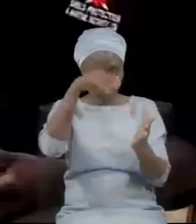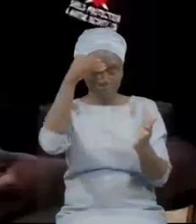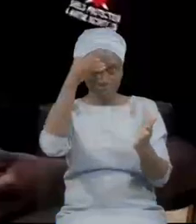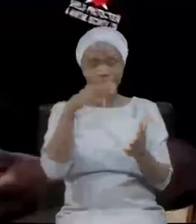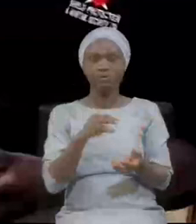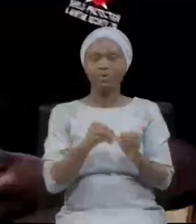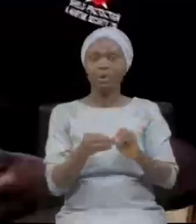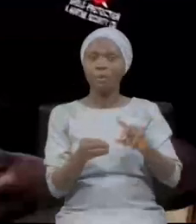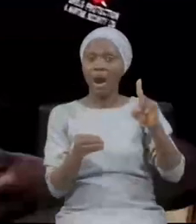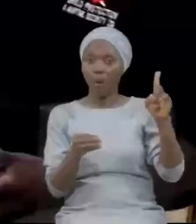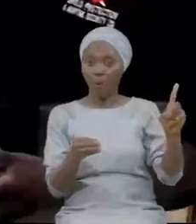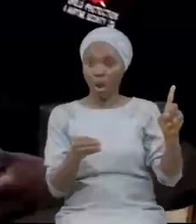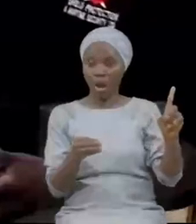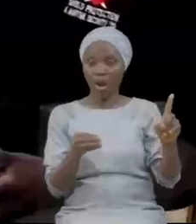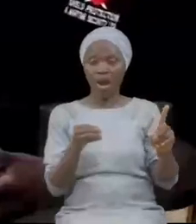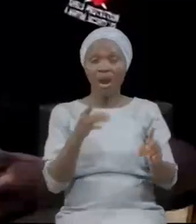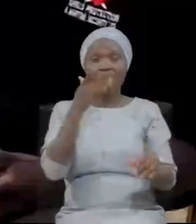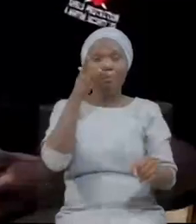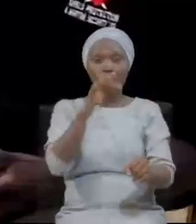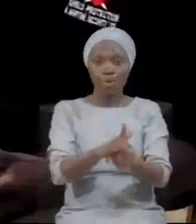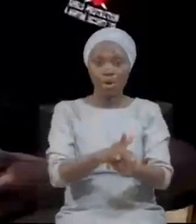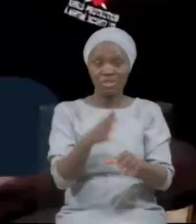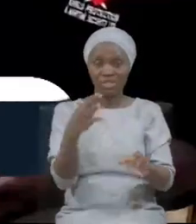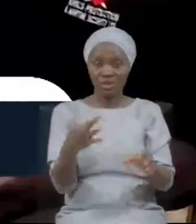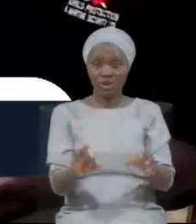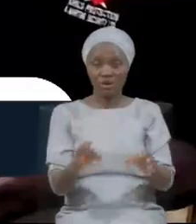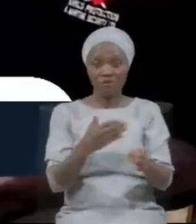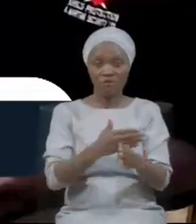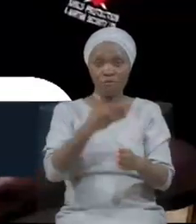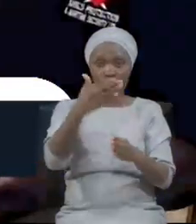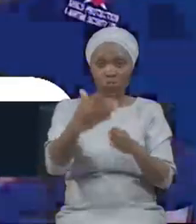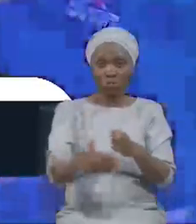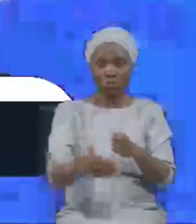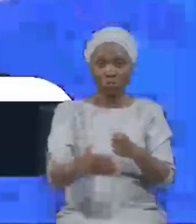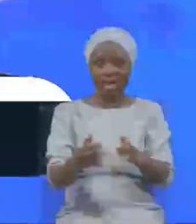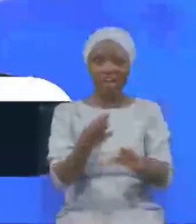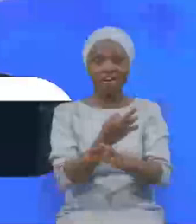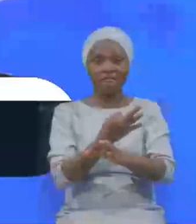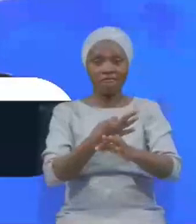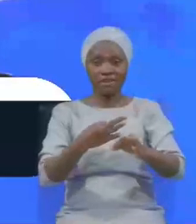La promesse d'une libération totale dans le salut.